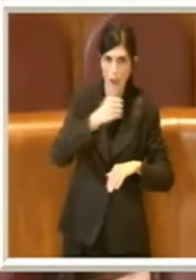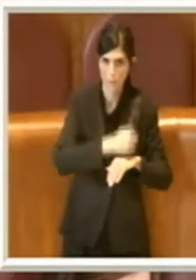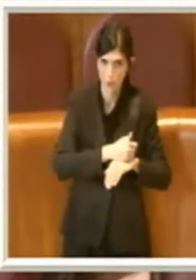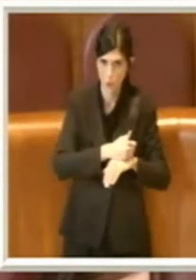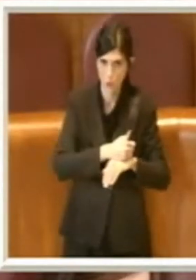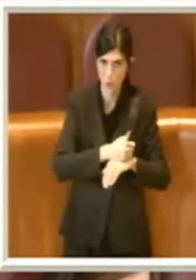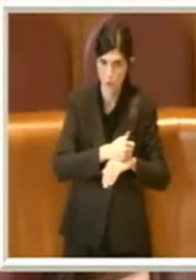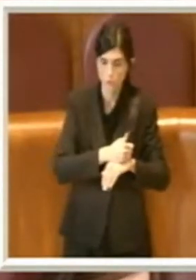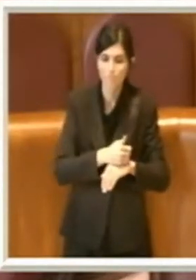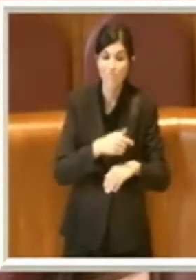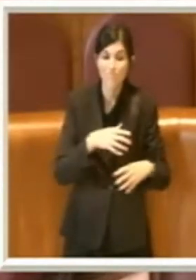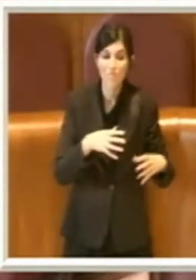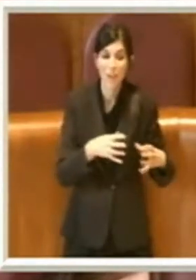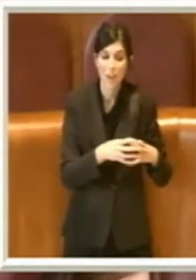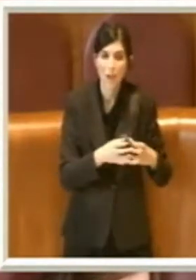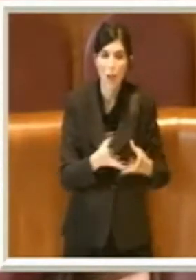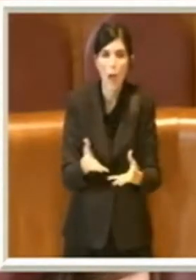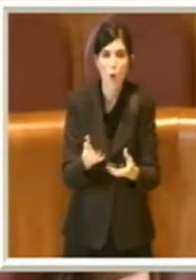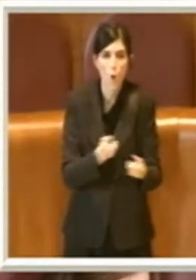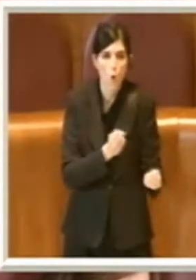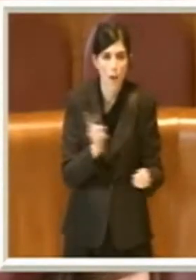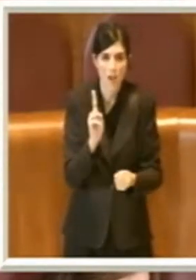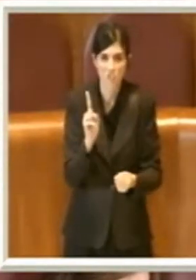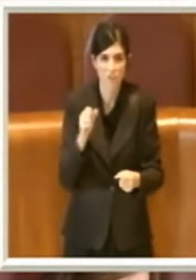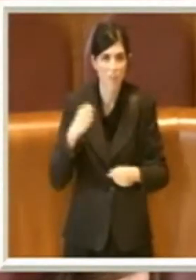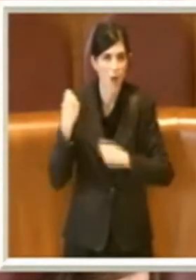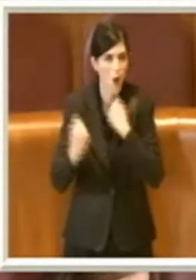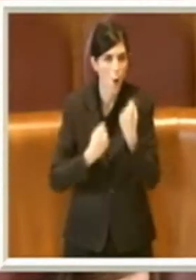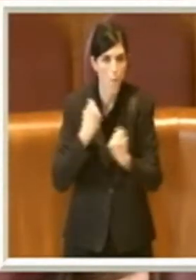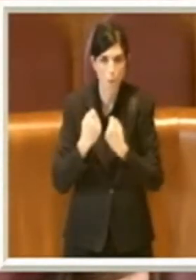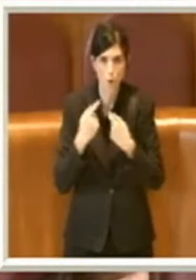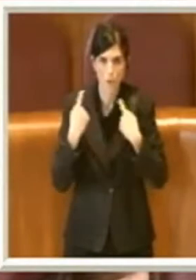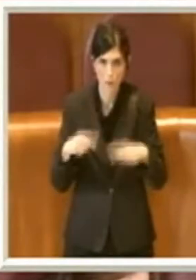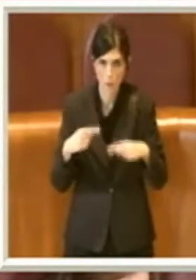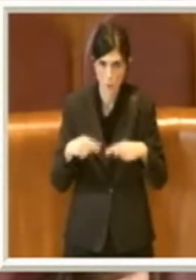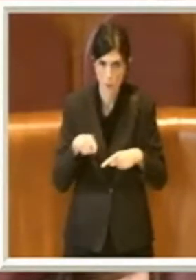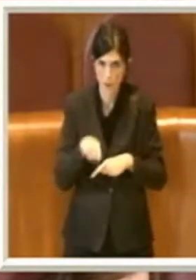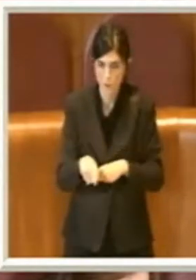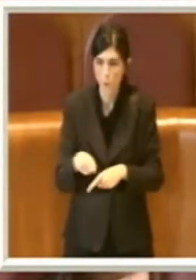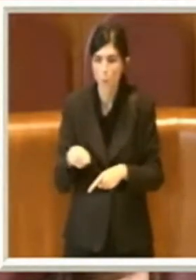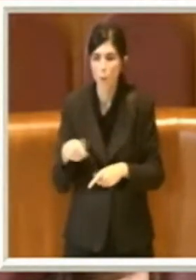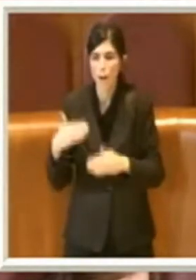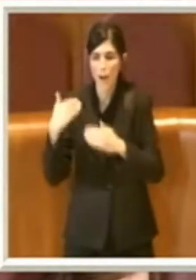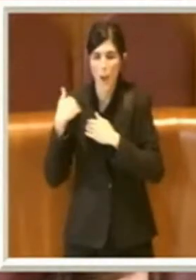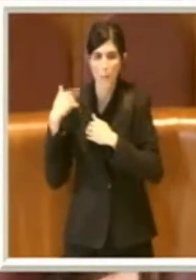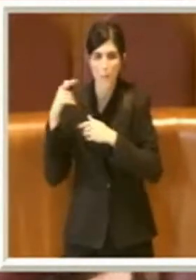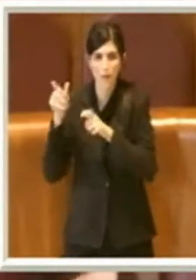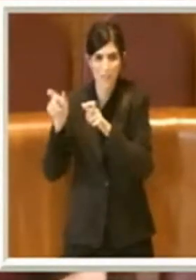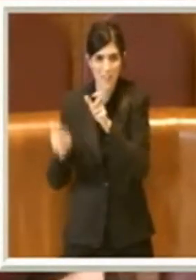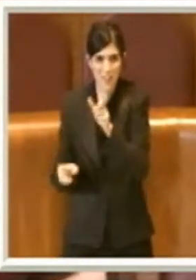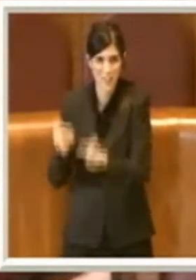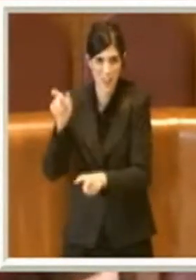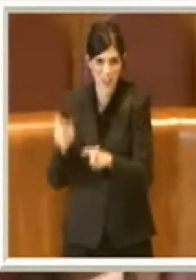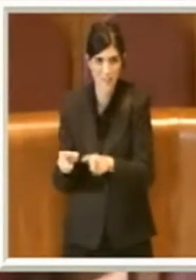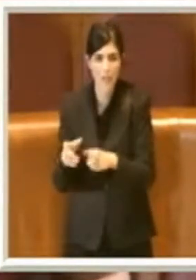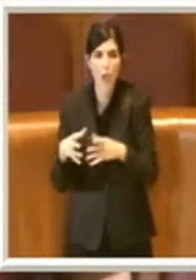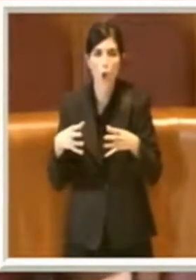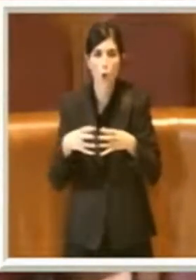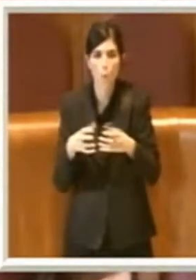non accetta sicuramente questo comportamento né nei confronti di rappresentanti della maggioranza né della minoranza.